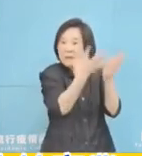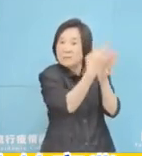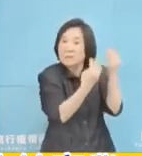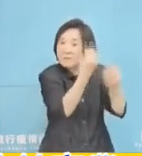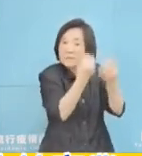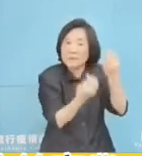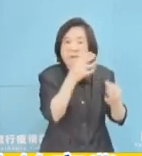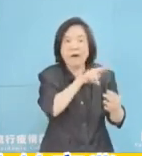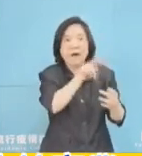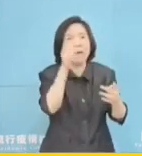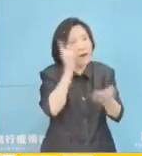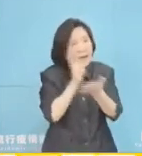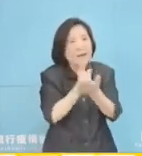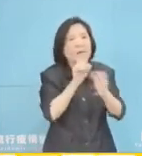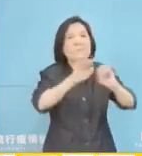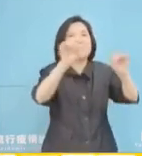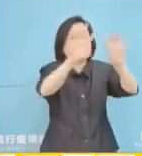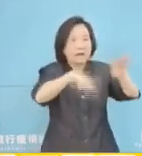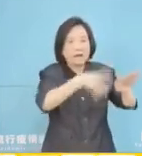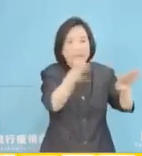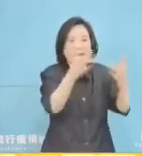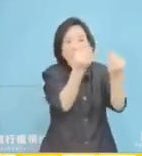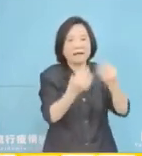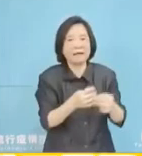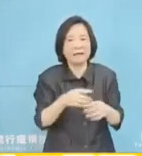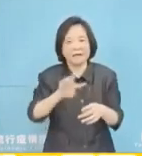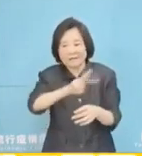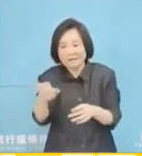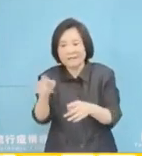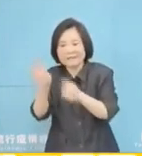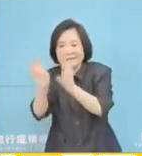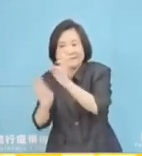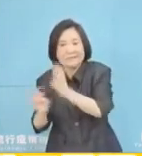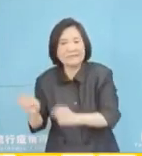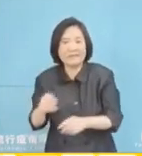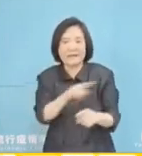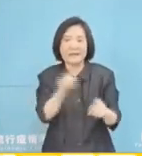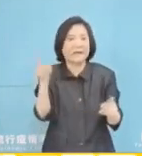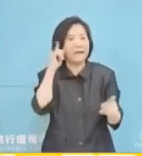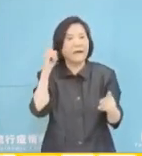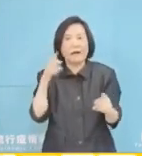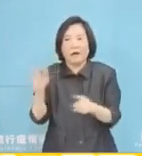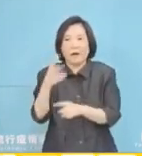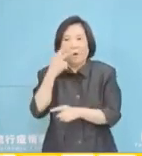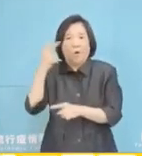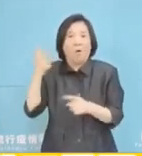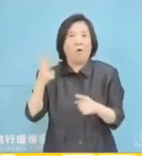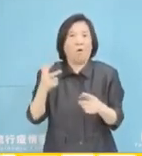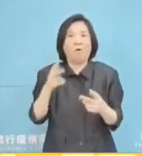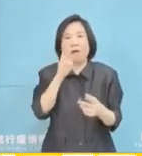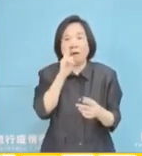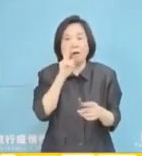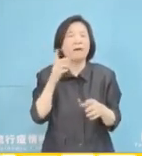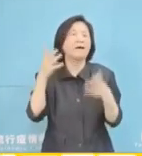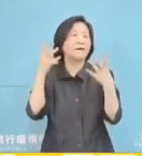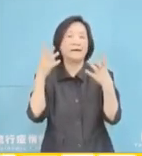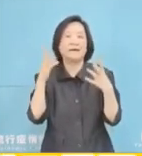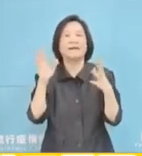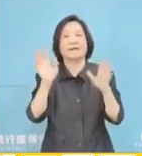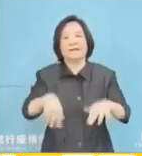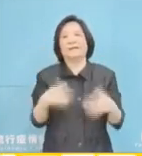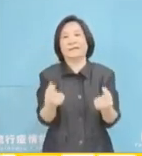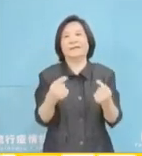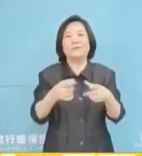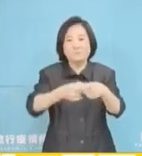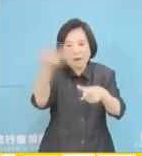不会觉得惊讶，那改成那一点一点，你就变得很惊讶。所以这个没有必要的。我感谢你了。公开